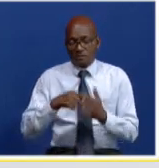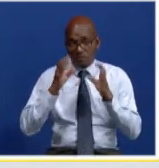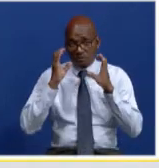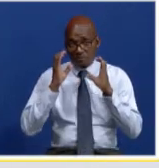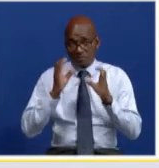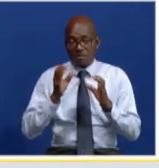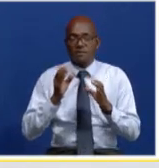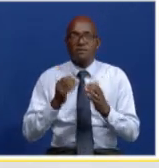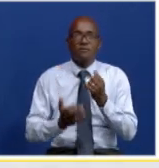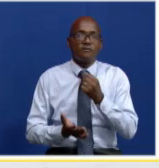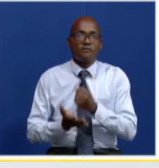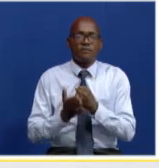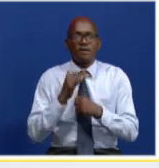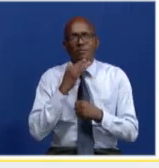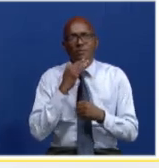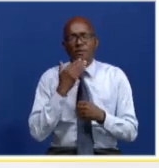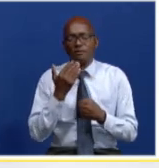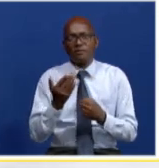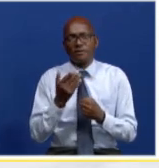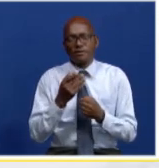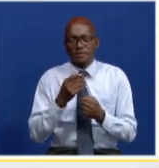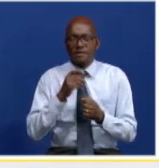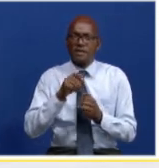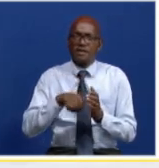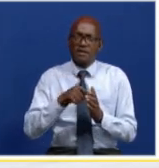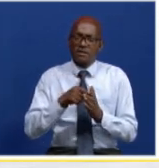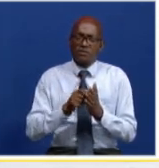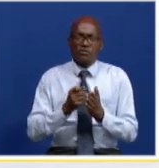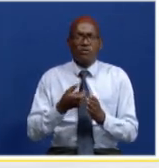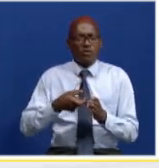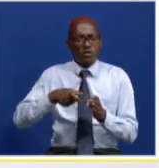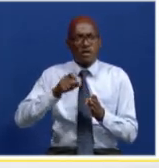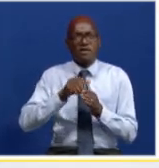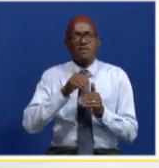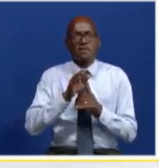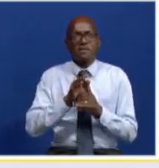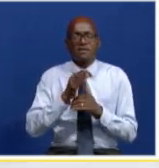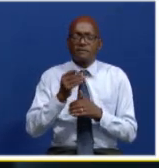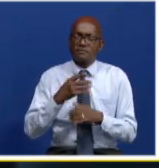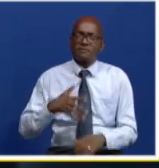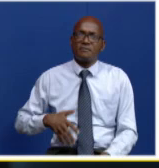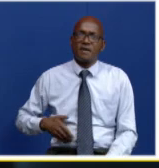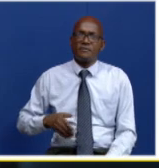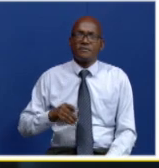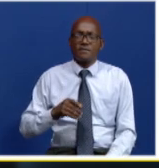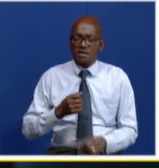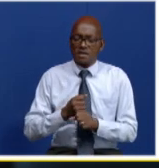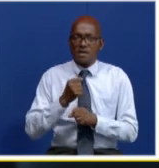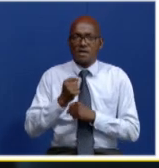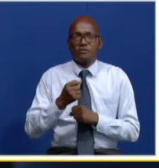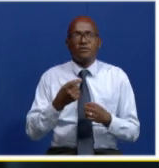yaia juu ku kwa nauli isy halali mafa waka hatu wua k ki mimi